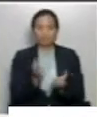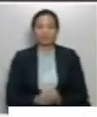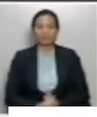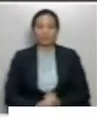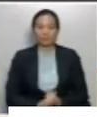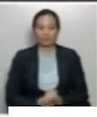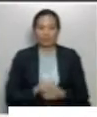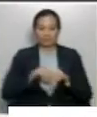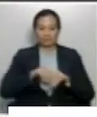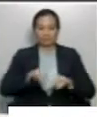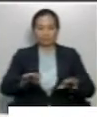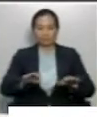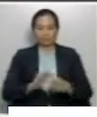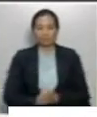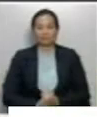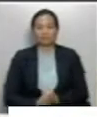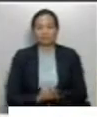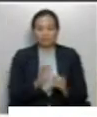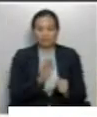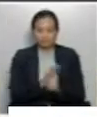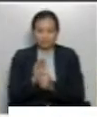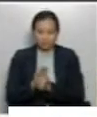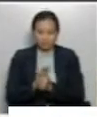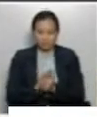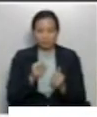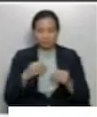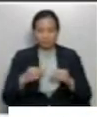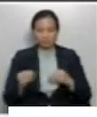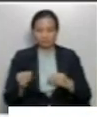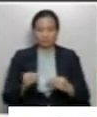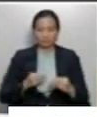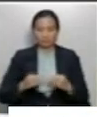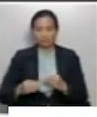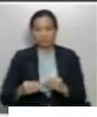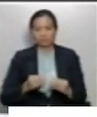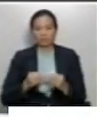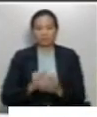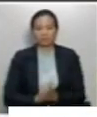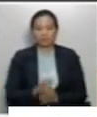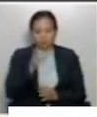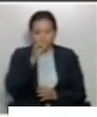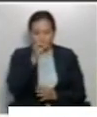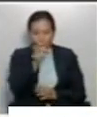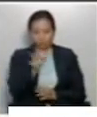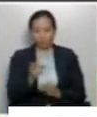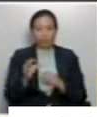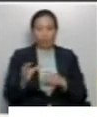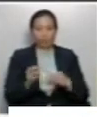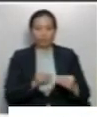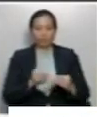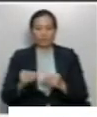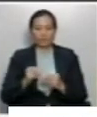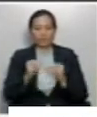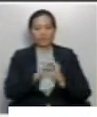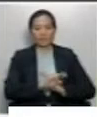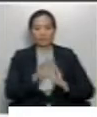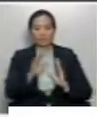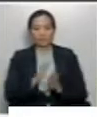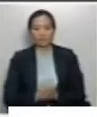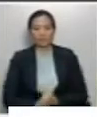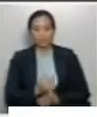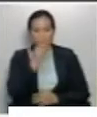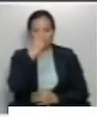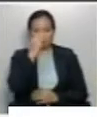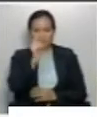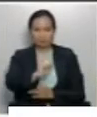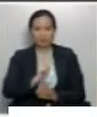ากันก่อนการประนีประนอมผมเองก็ถูกฟ้องไปประนีประนอมหลายเรื่องซึ่งต้องยกเลิกนี่เห็นคุณค่าเพ